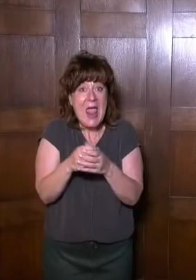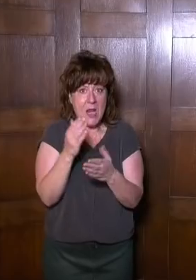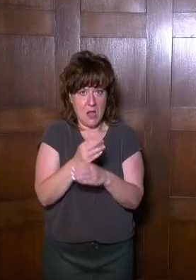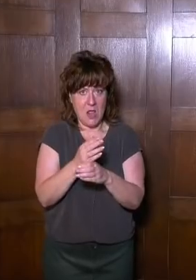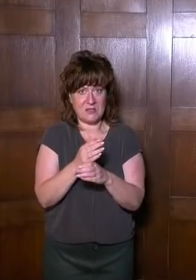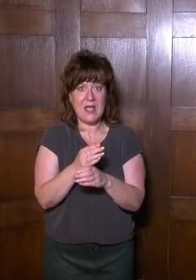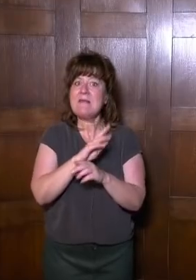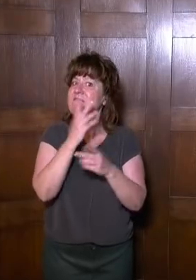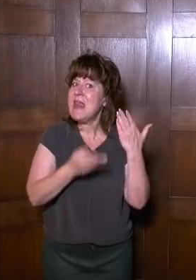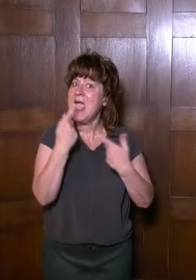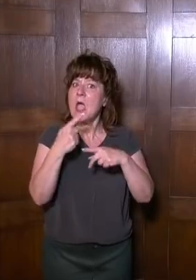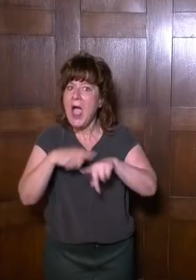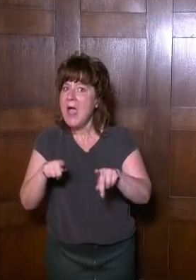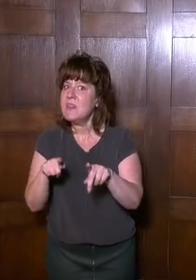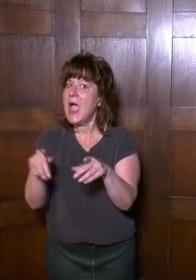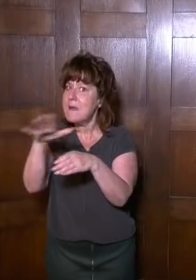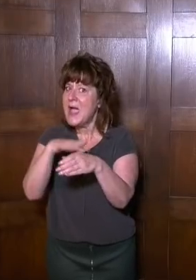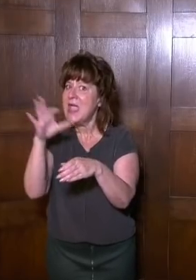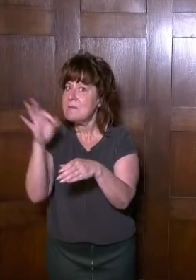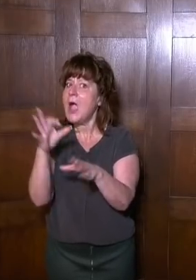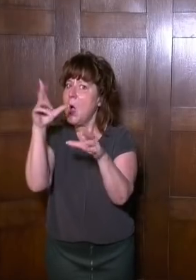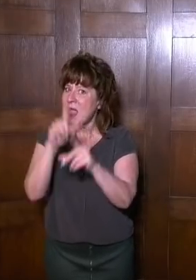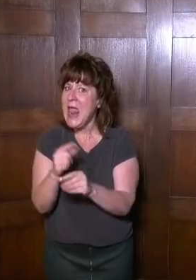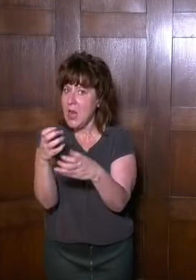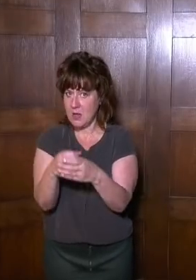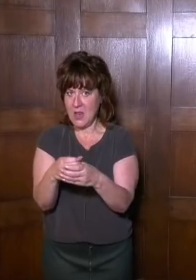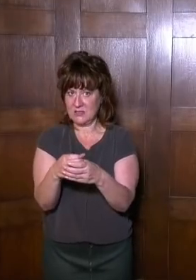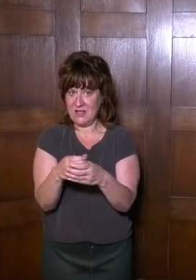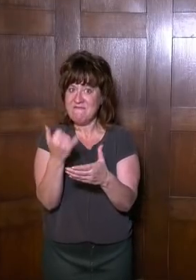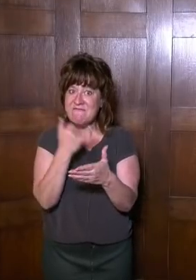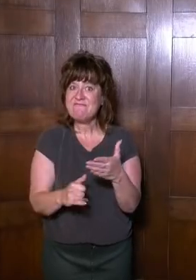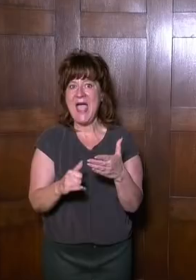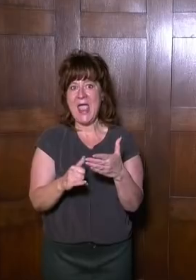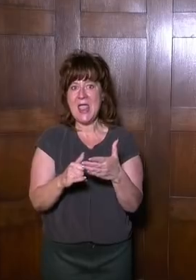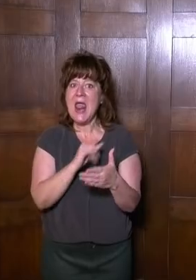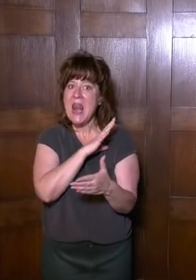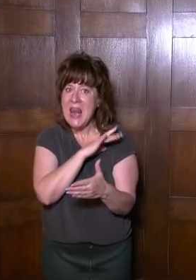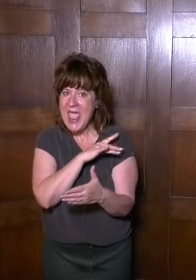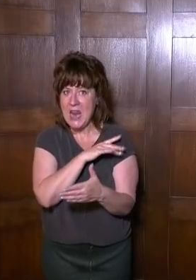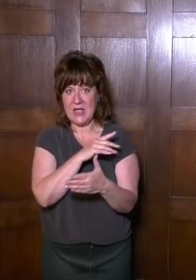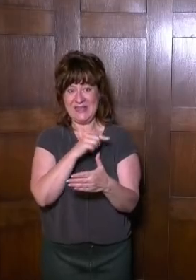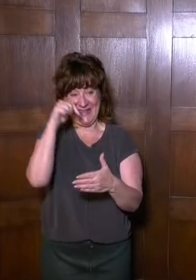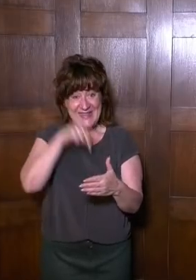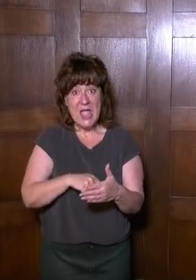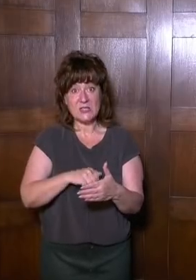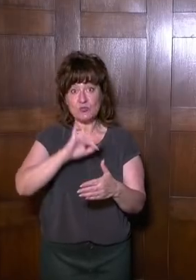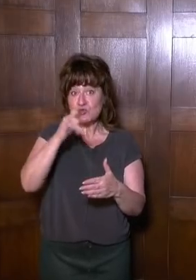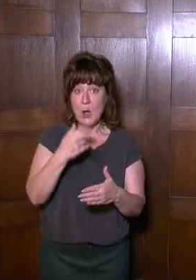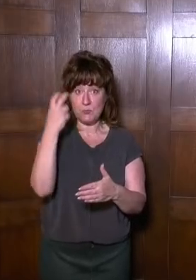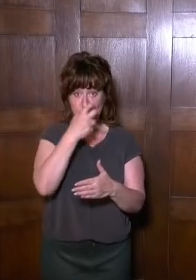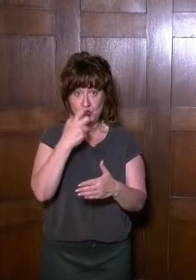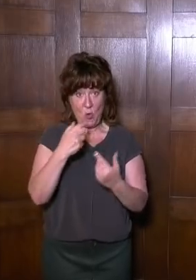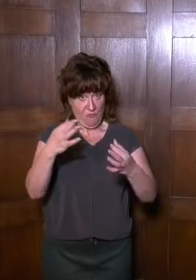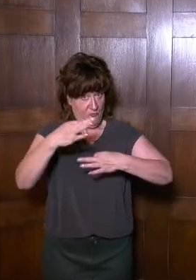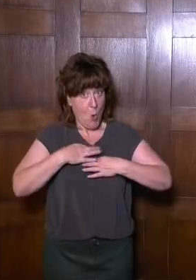Bereiche im Rahmen der Corona-Krise betreffen, dass es möglich ist, weil Azubis, Schülerinnen und Schüler, die jetzt auf Jobsuche sind, sind unsere